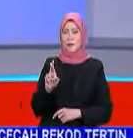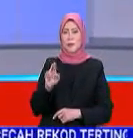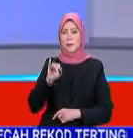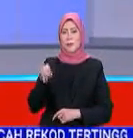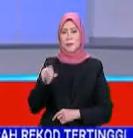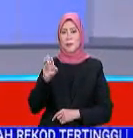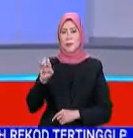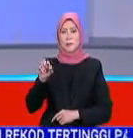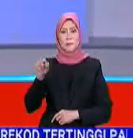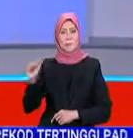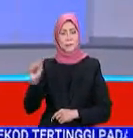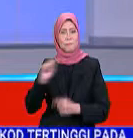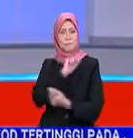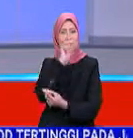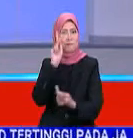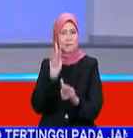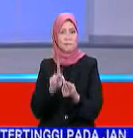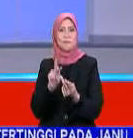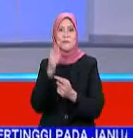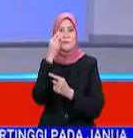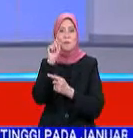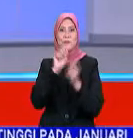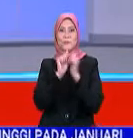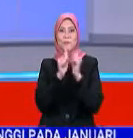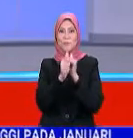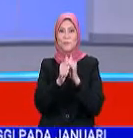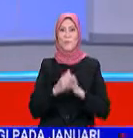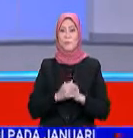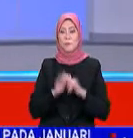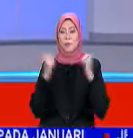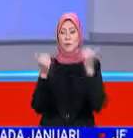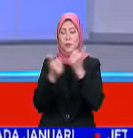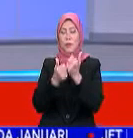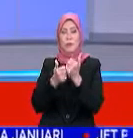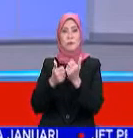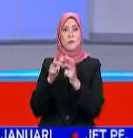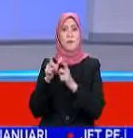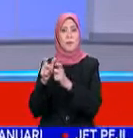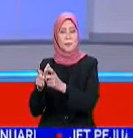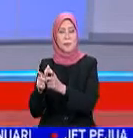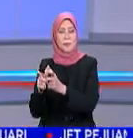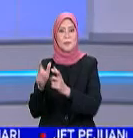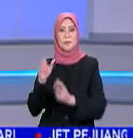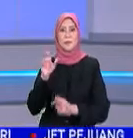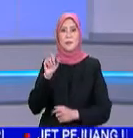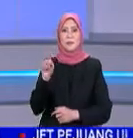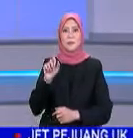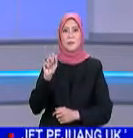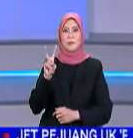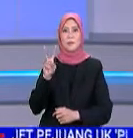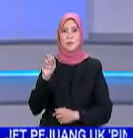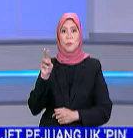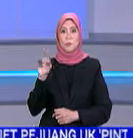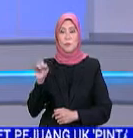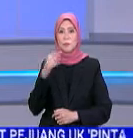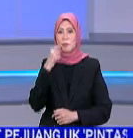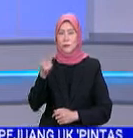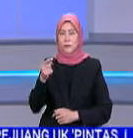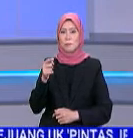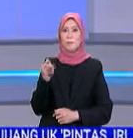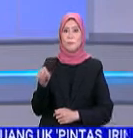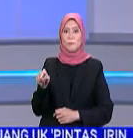masih relevan dalam arena sukan itu. Menurut Presiden Persatuan Olahraga Para Malaysia, Muhammad Zarawi Ravi Abdullah,